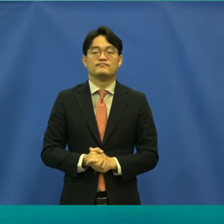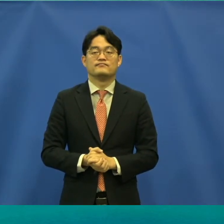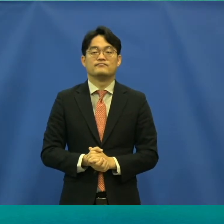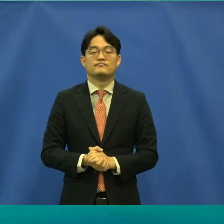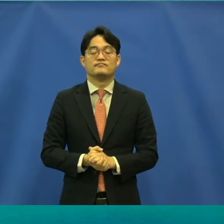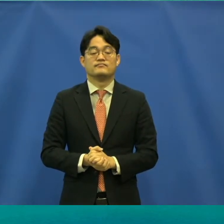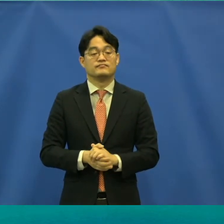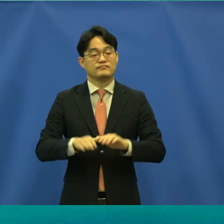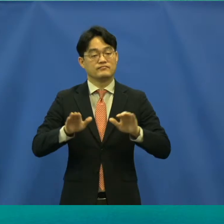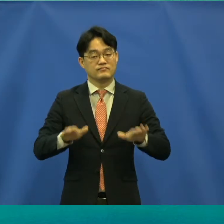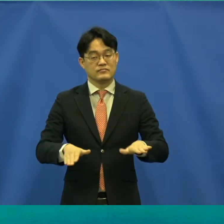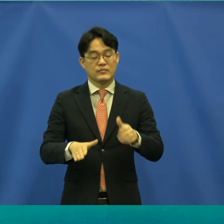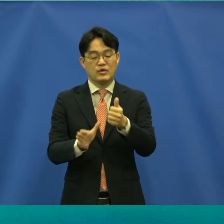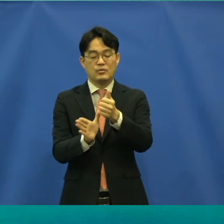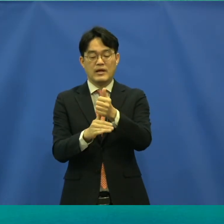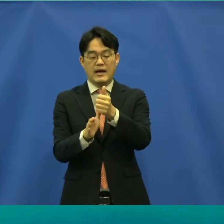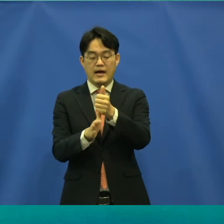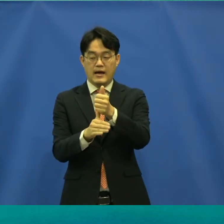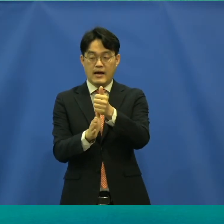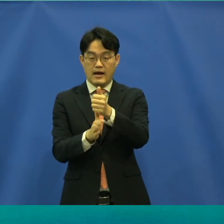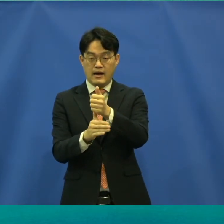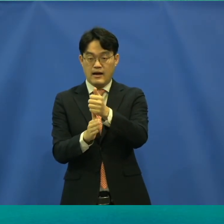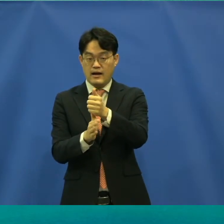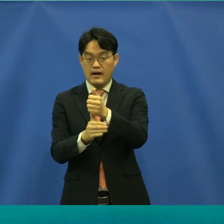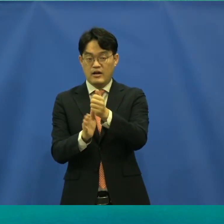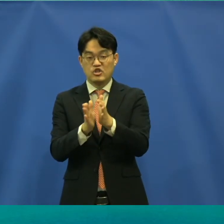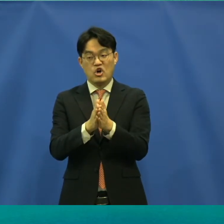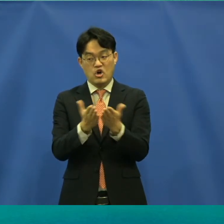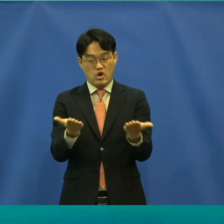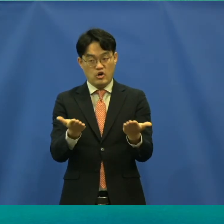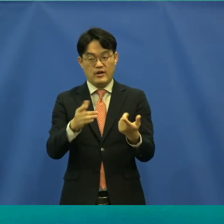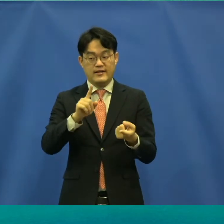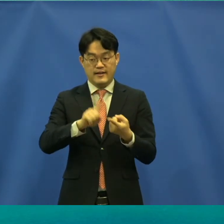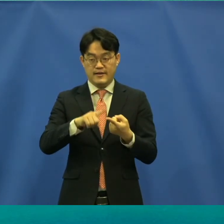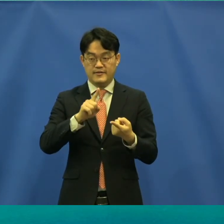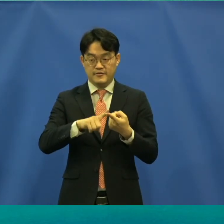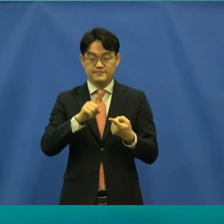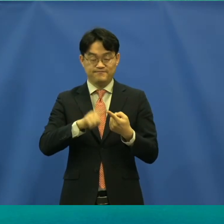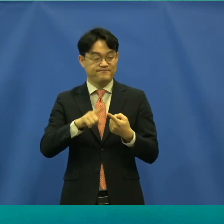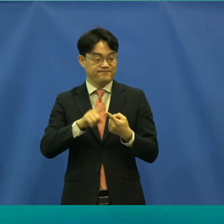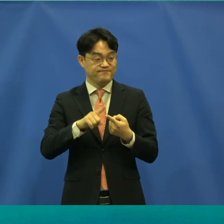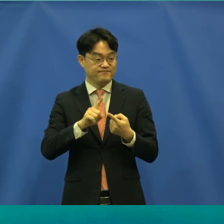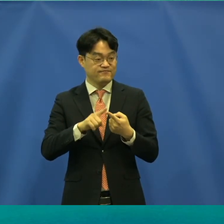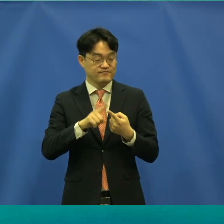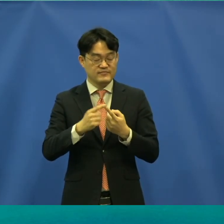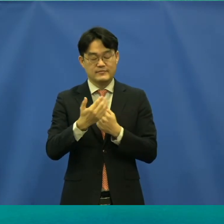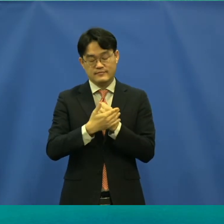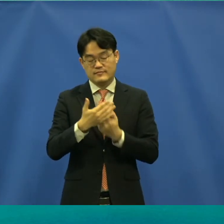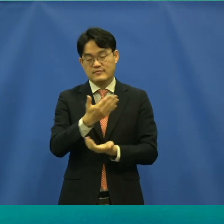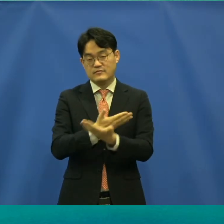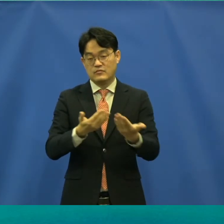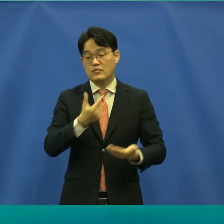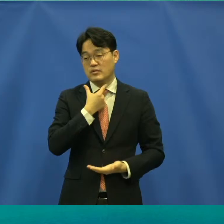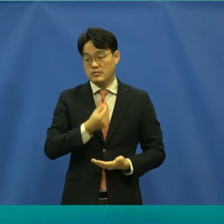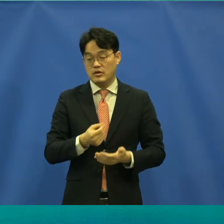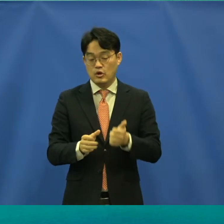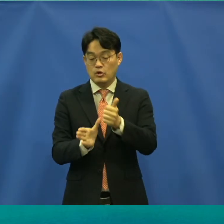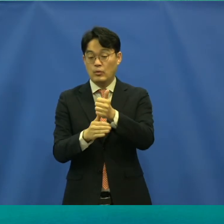이번에는 요나서를 이제 우리가 살펴보는데요. 짧은 책입니다. 요나서는